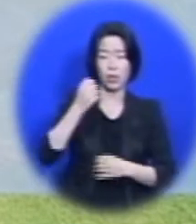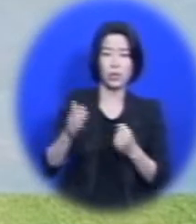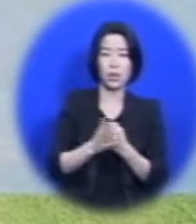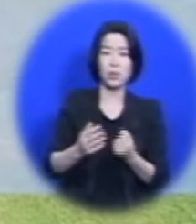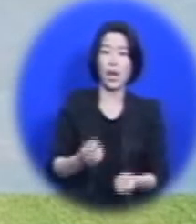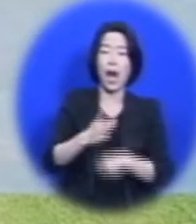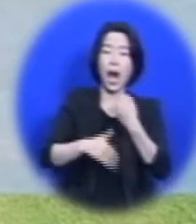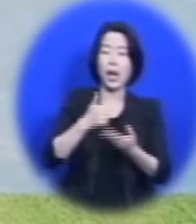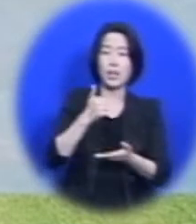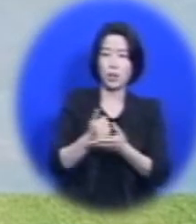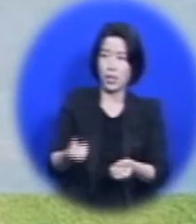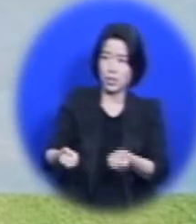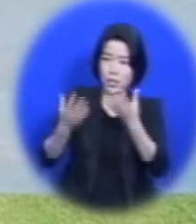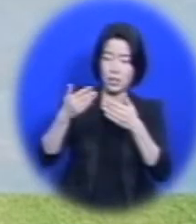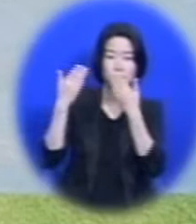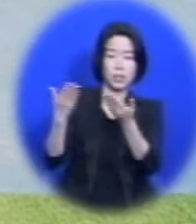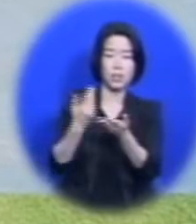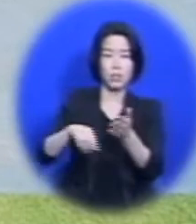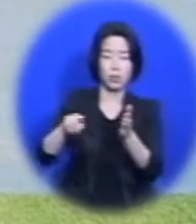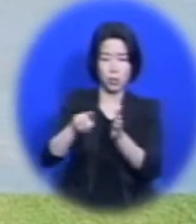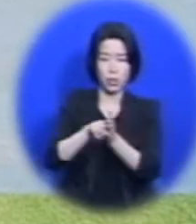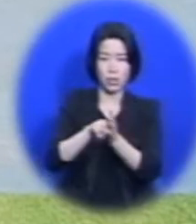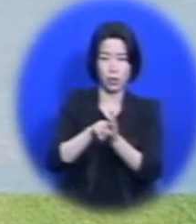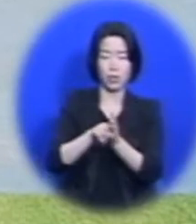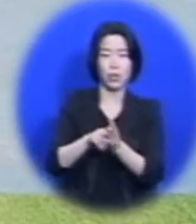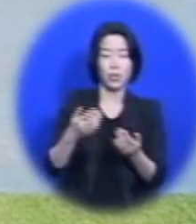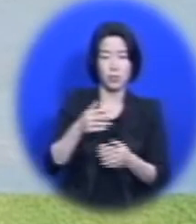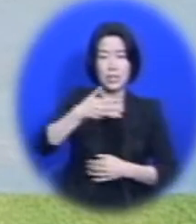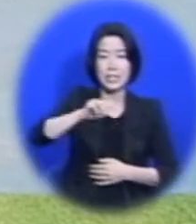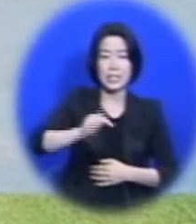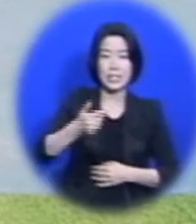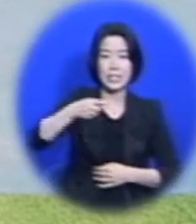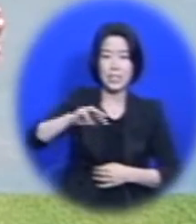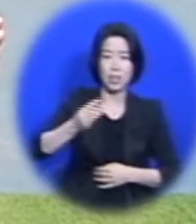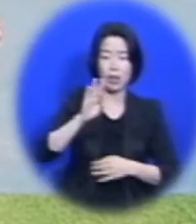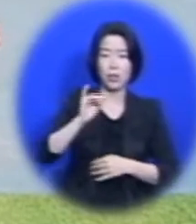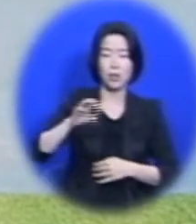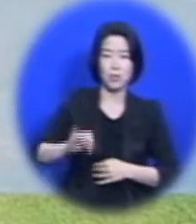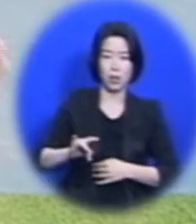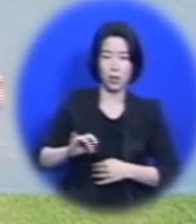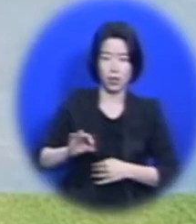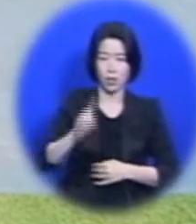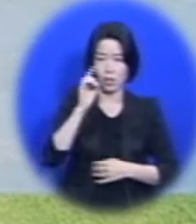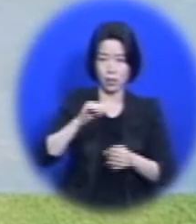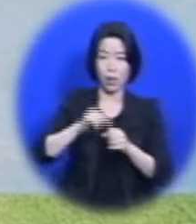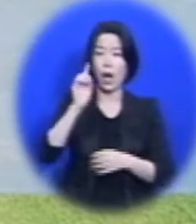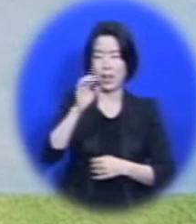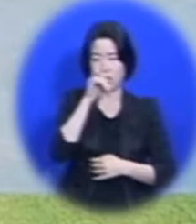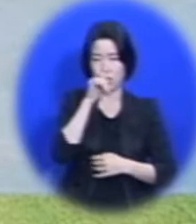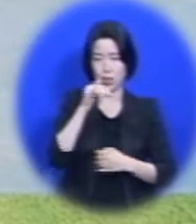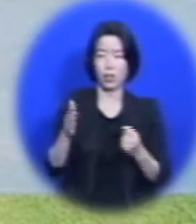드리려고 거룩하게 만든 진설병 떡밖에 없어요. 그러나 다윗이 누굽니까? 하나님의